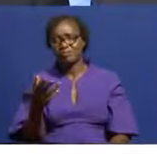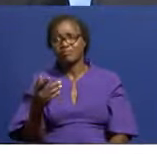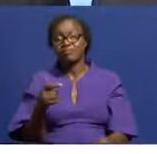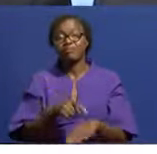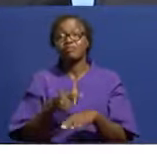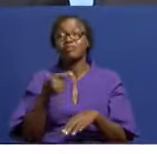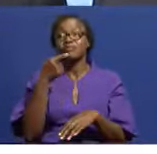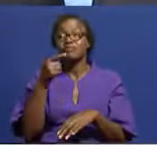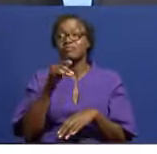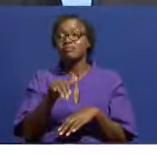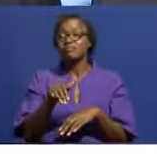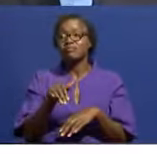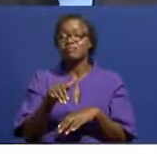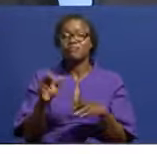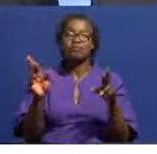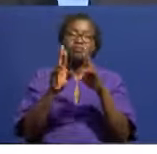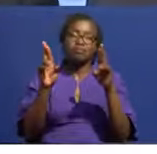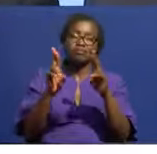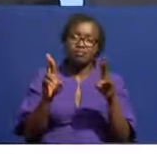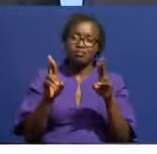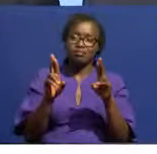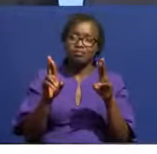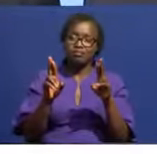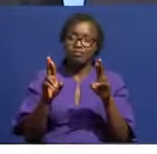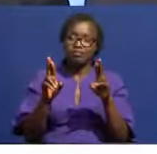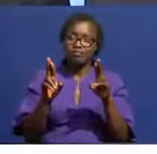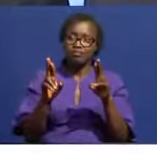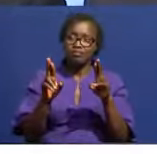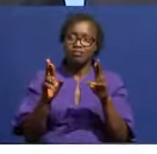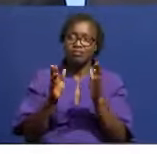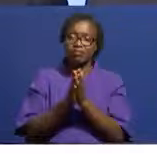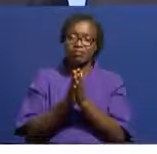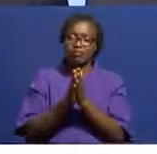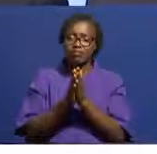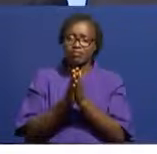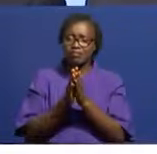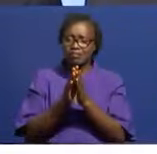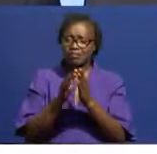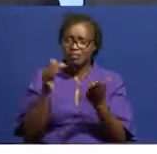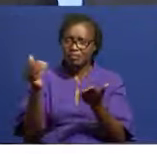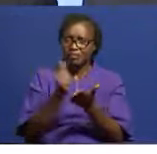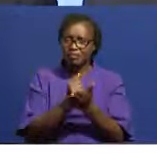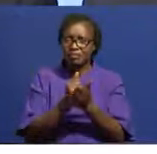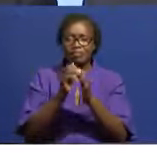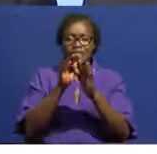say that they are willing to put them on permanent and pensionable